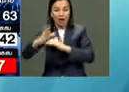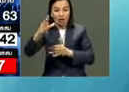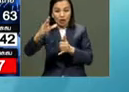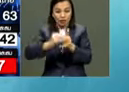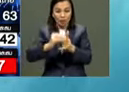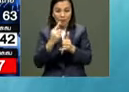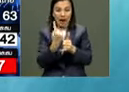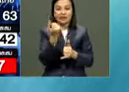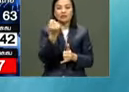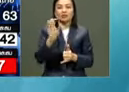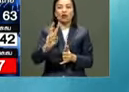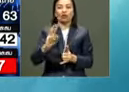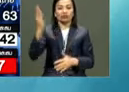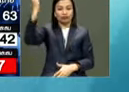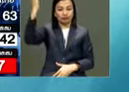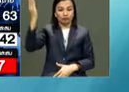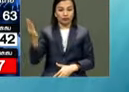ที่ 6